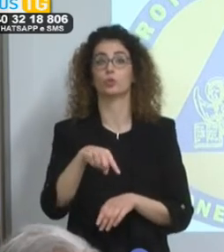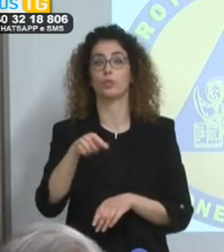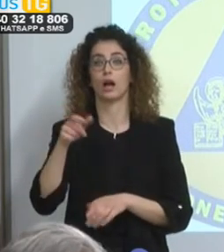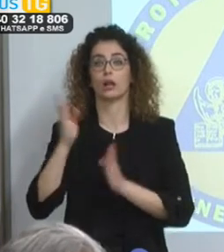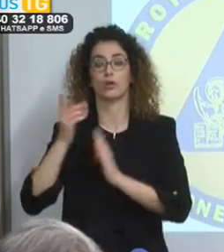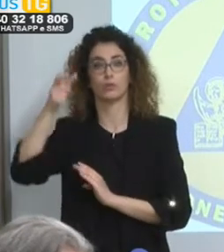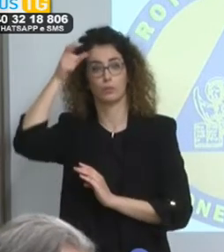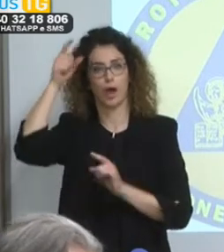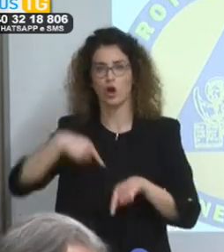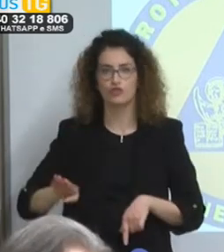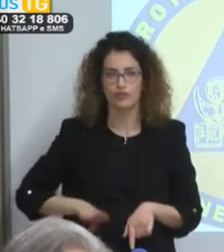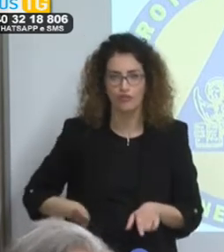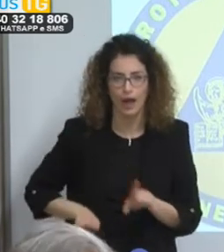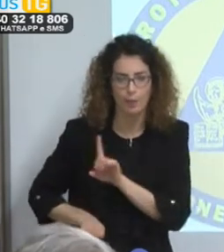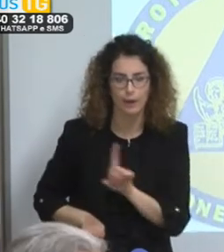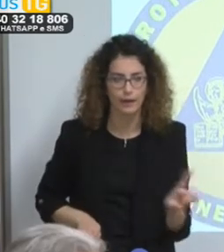Ma oggi non avete fame.